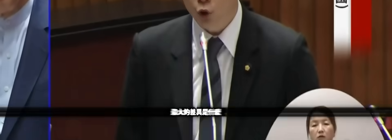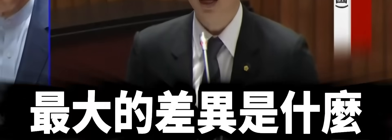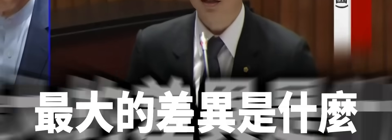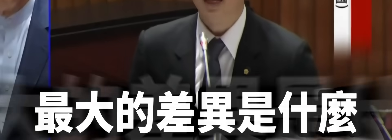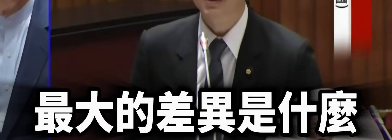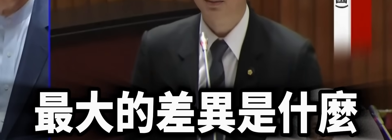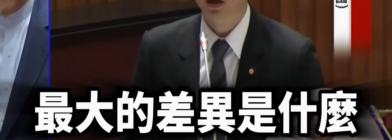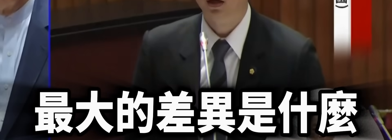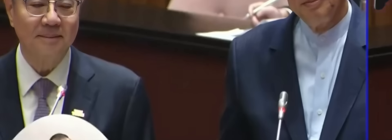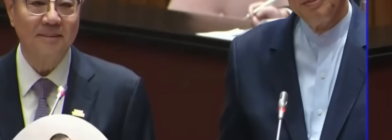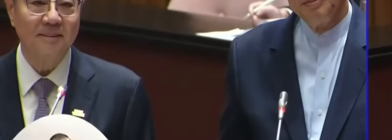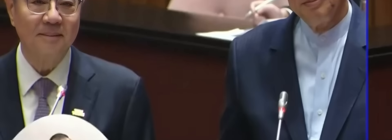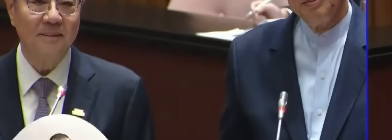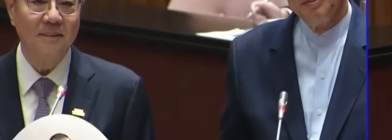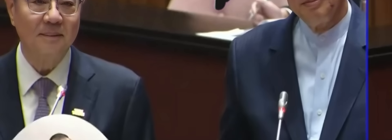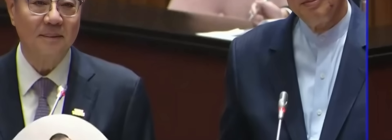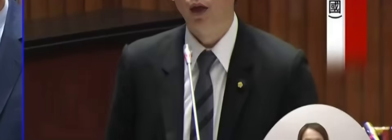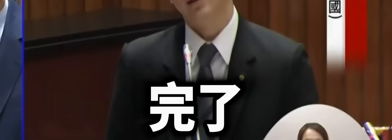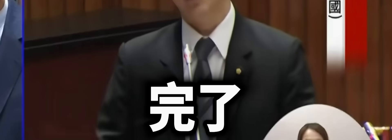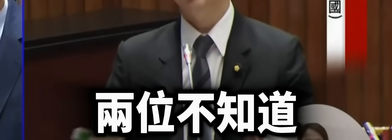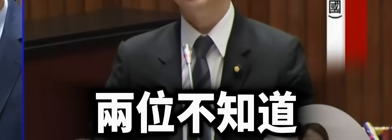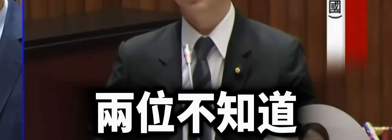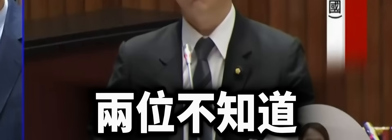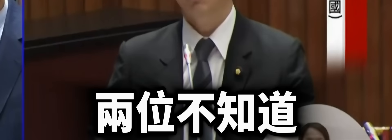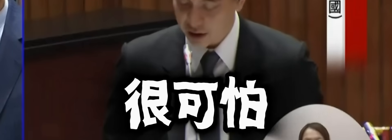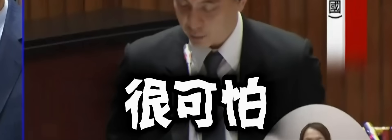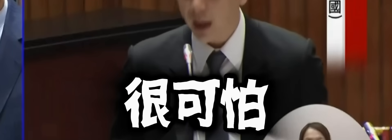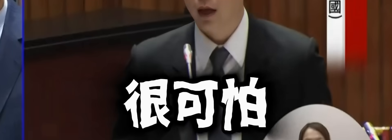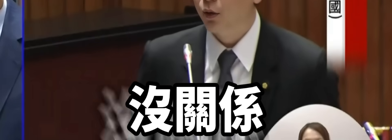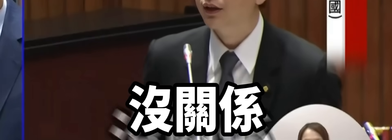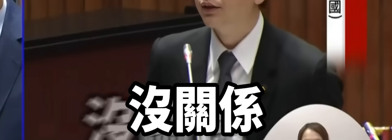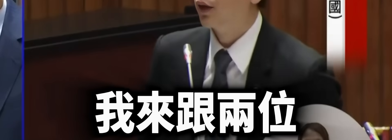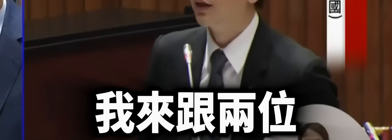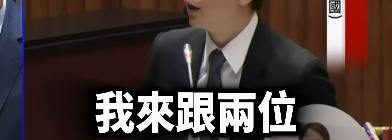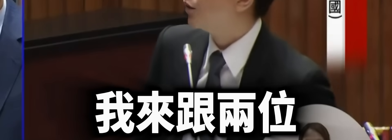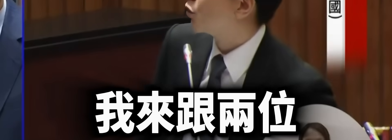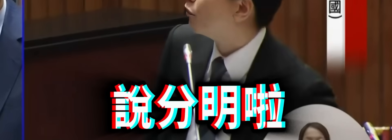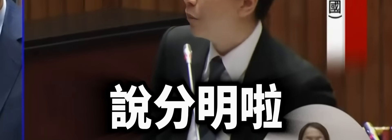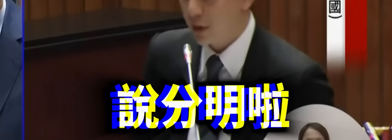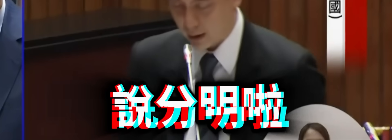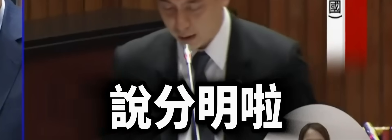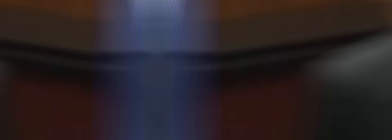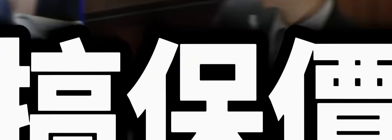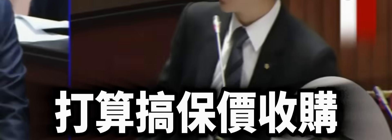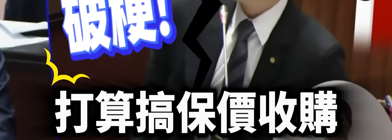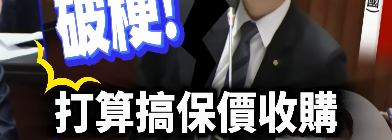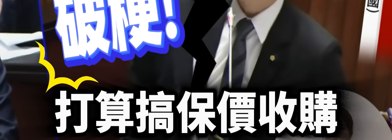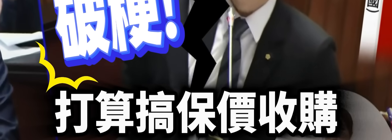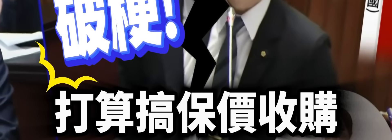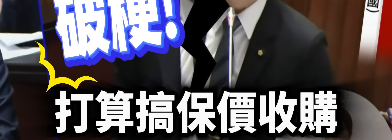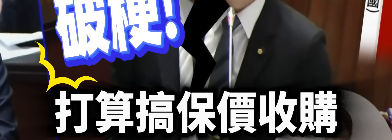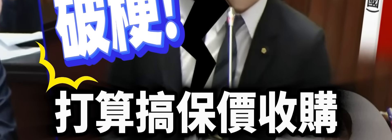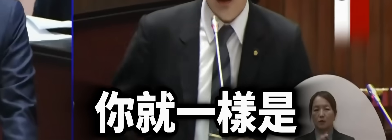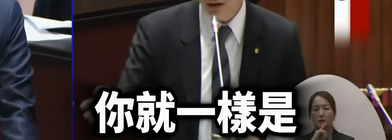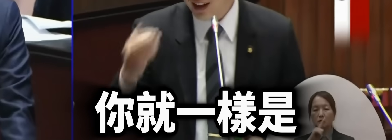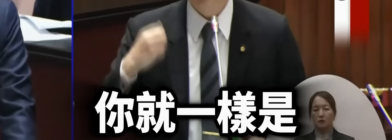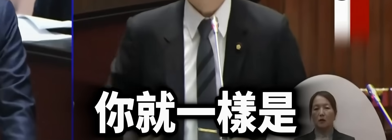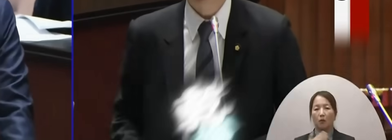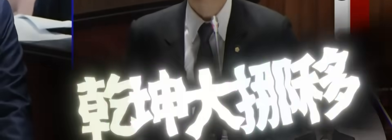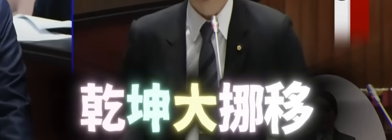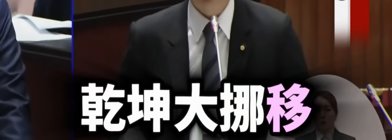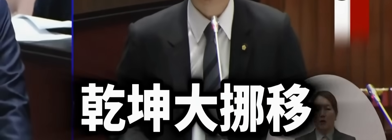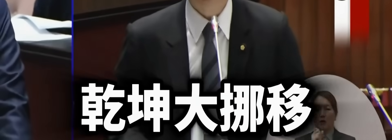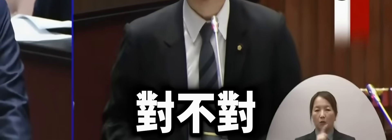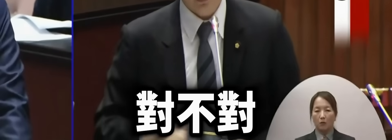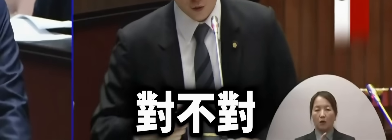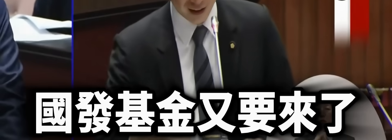这最大的差异是什么？ 两位不知道，很可怕。没关系，我来跟两位说分明啊。 打算搞房价收购，你就一样是